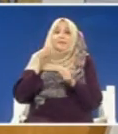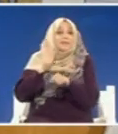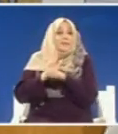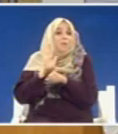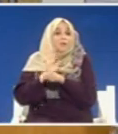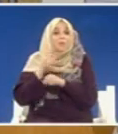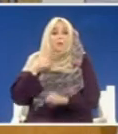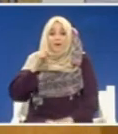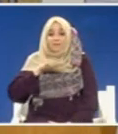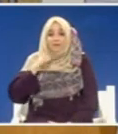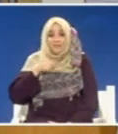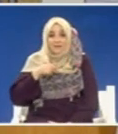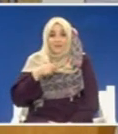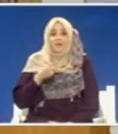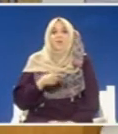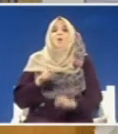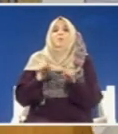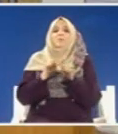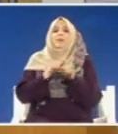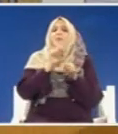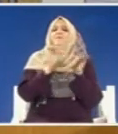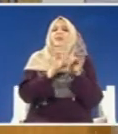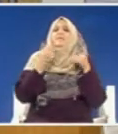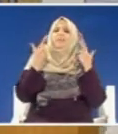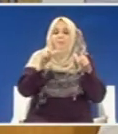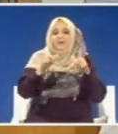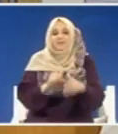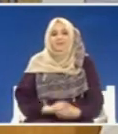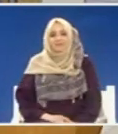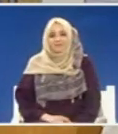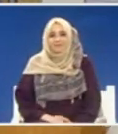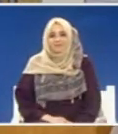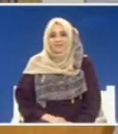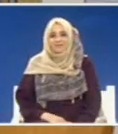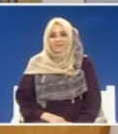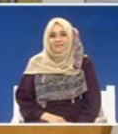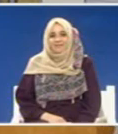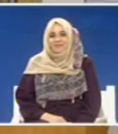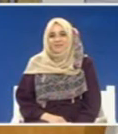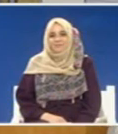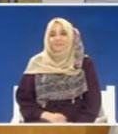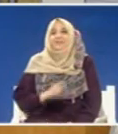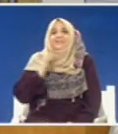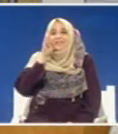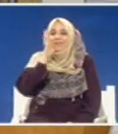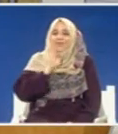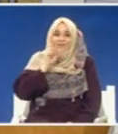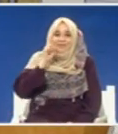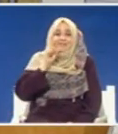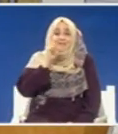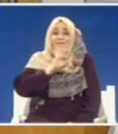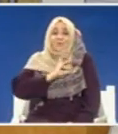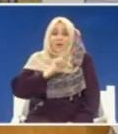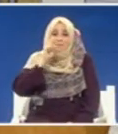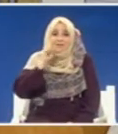ملائكتي أني قد غفرت لعبدي، وليفعل عبدي ما شاء. الله، يعني هذا لطف الله، هذه رحمة